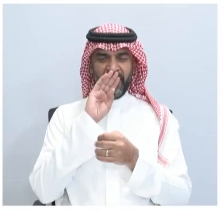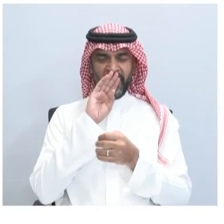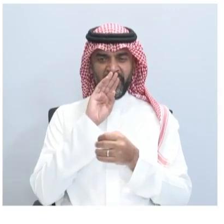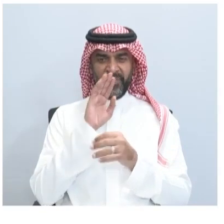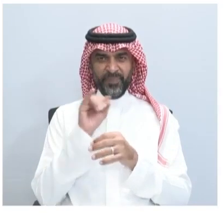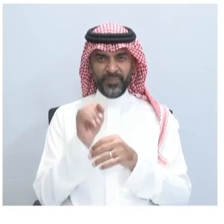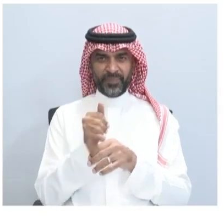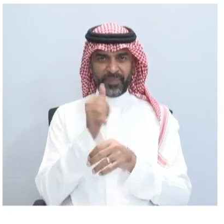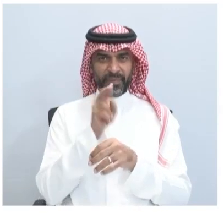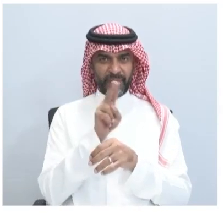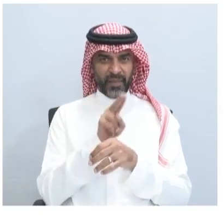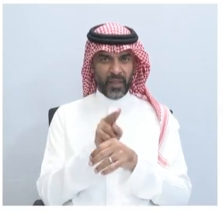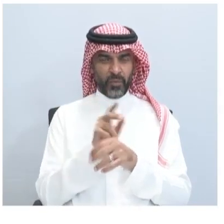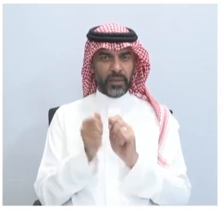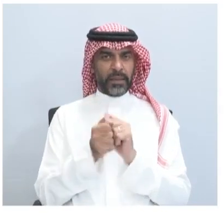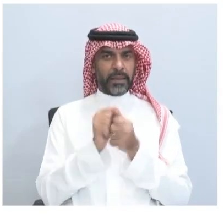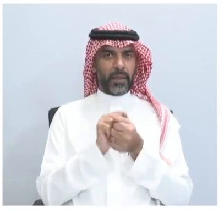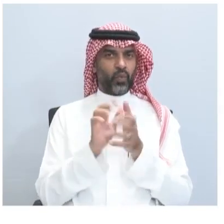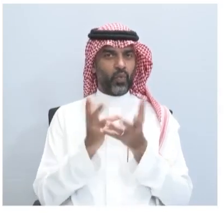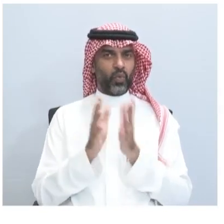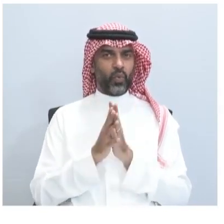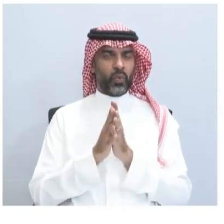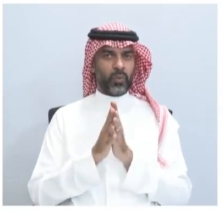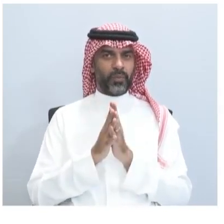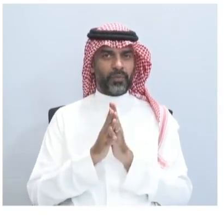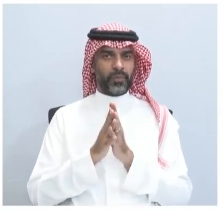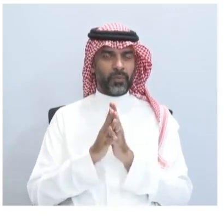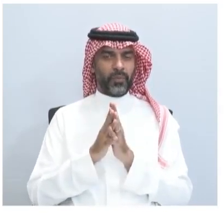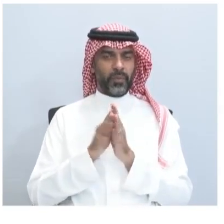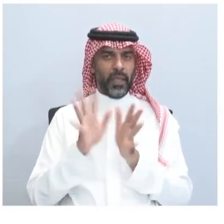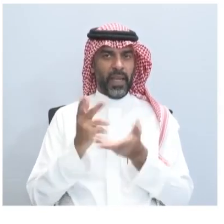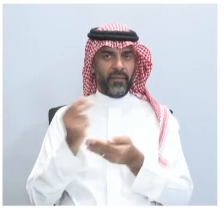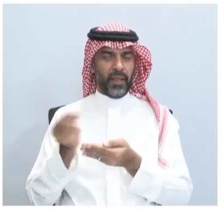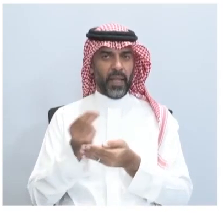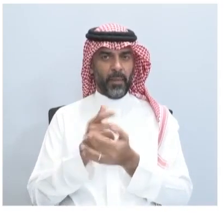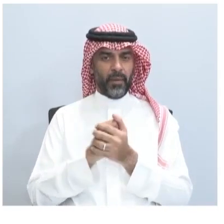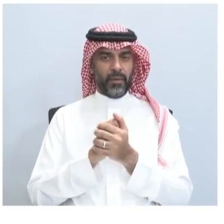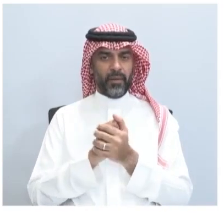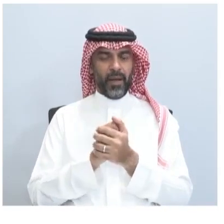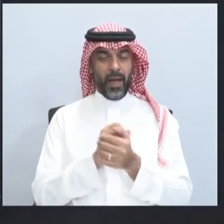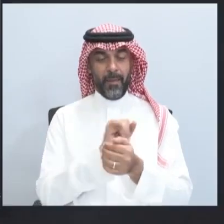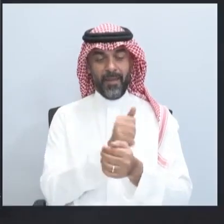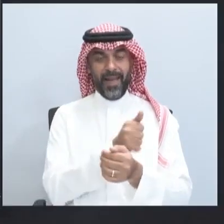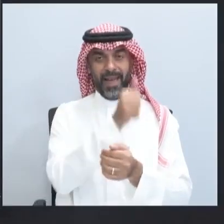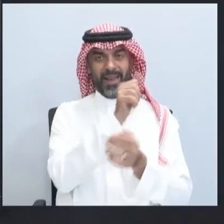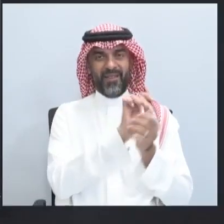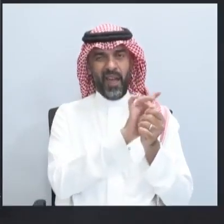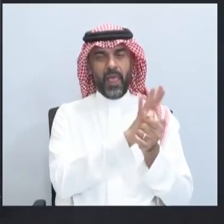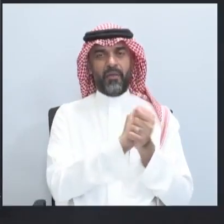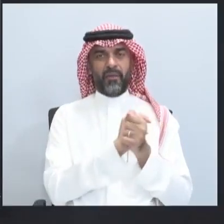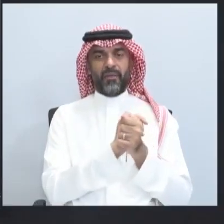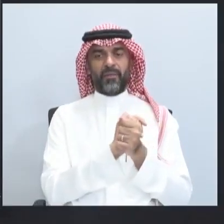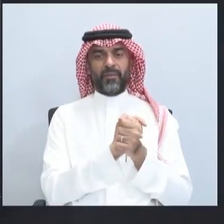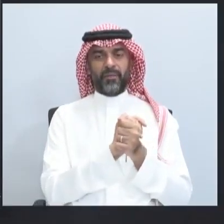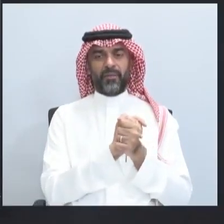استفهاميه ما التغيير الذي حصل احسنتم حذفنا الف ماء فقلنا